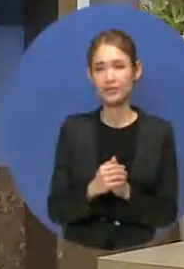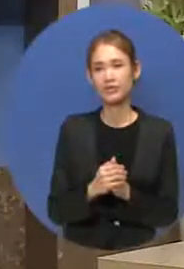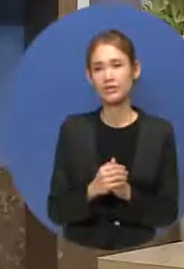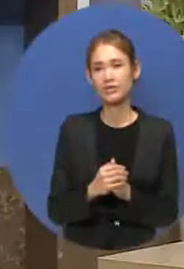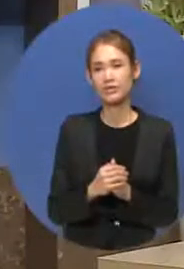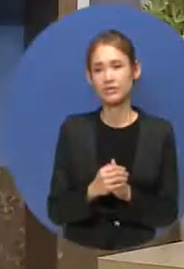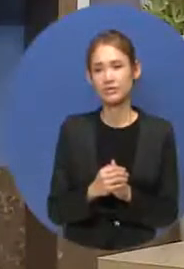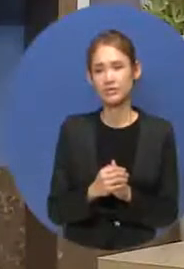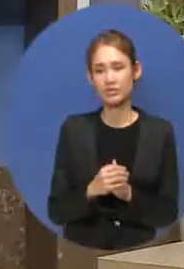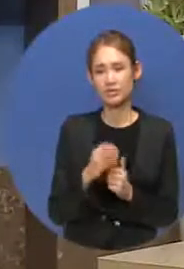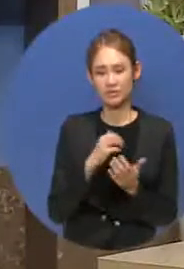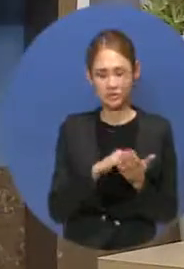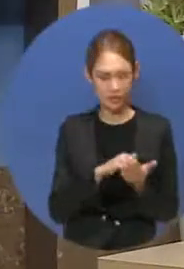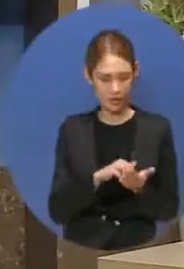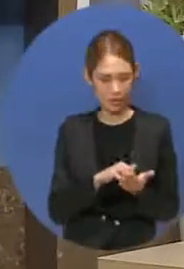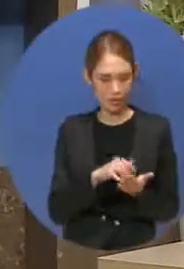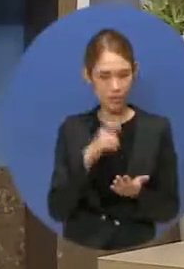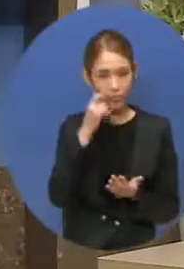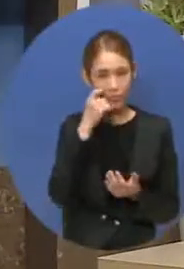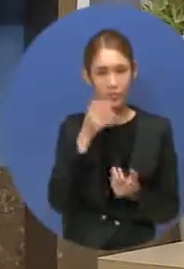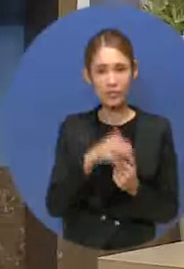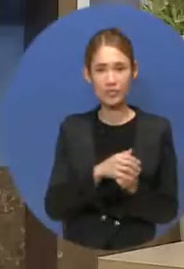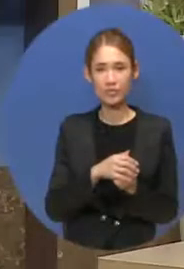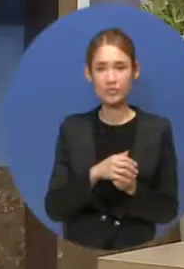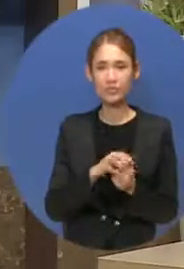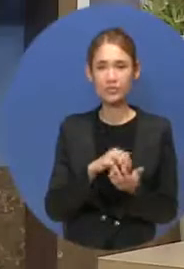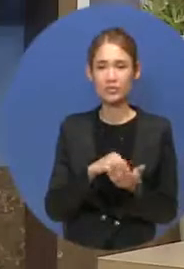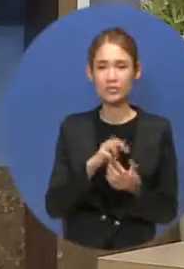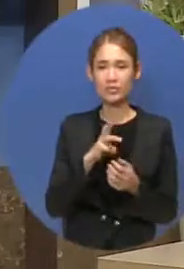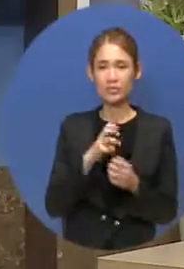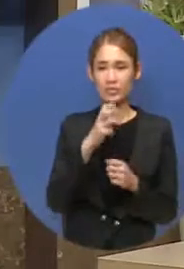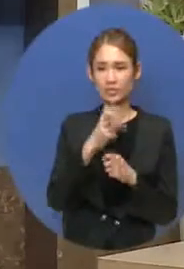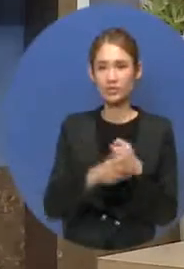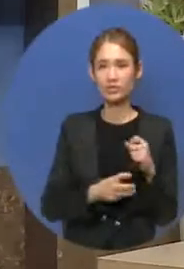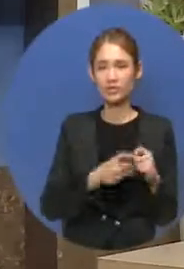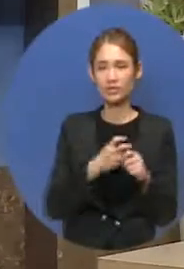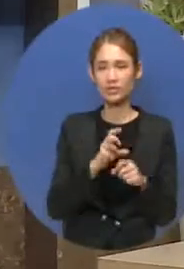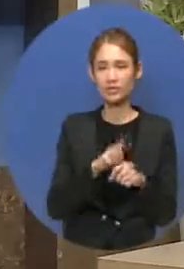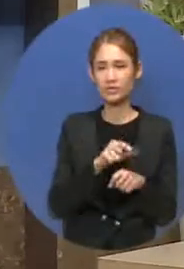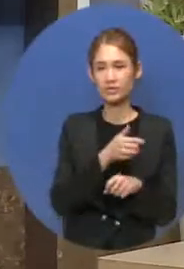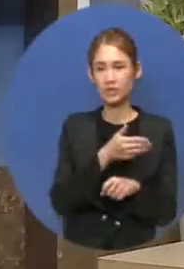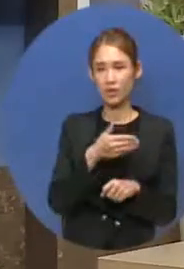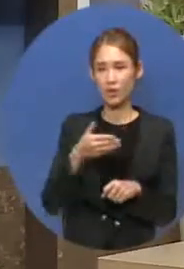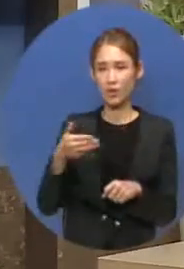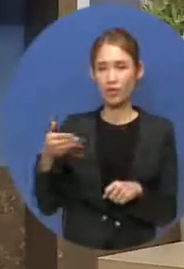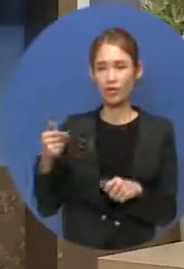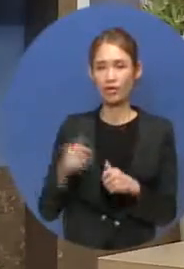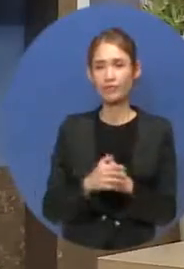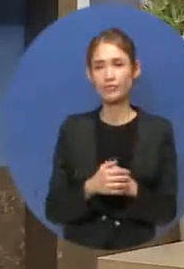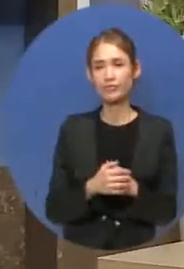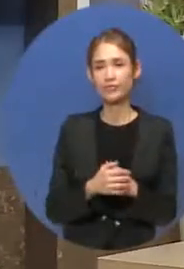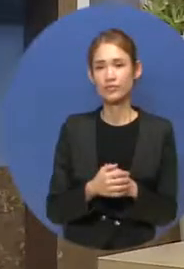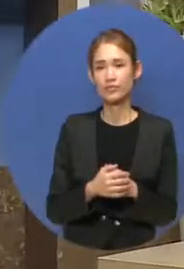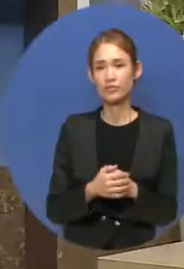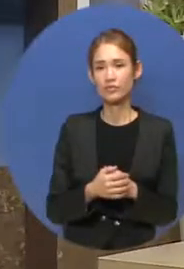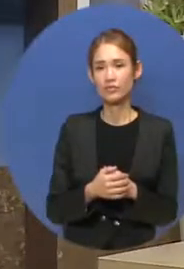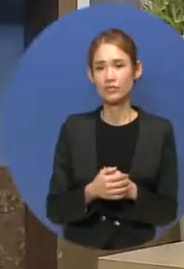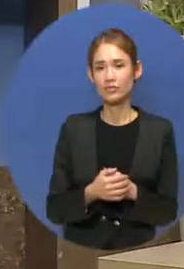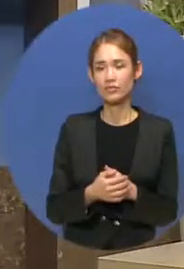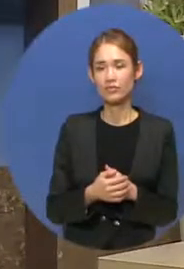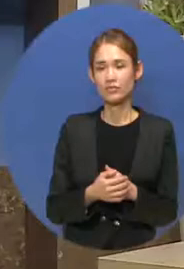제가 감히 헤아릴 수는 없겠지만 관장님께서 정말 30여 년이라는 세월은 한